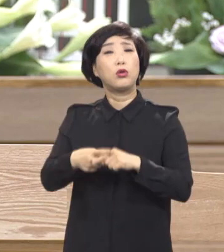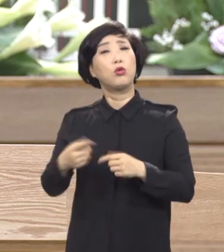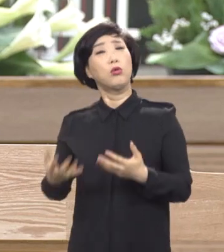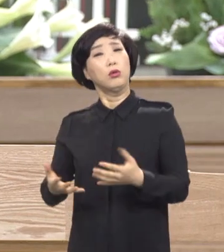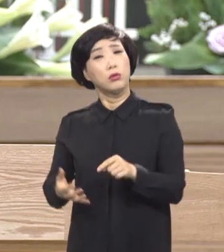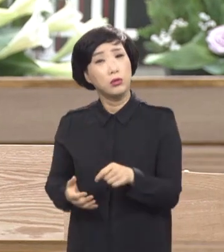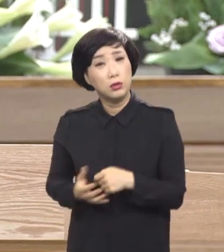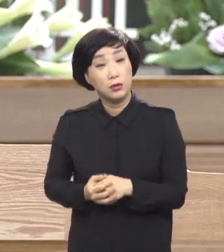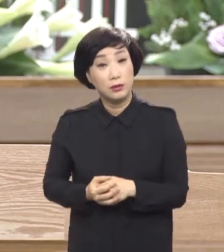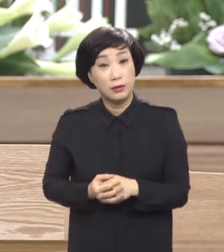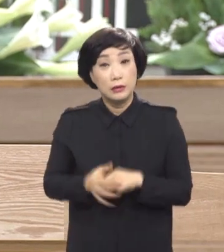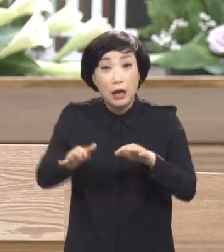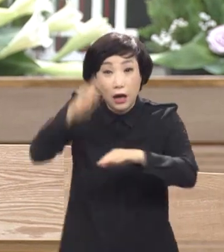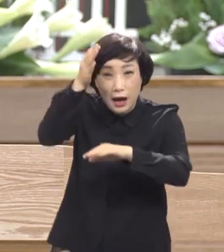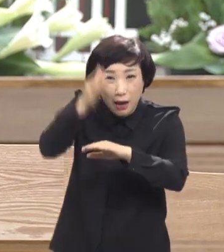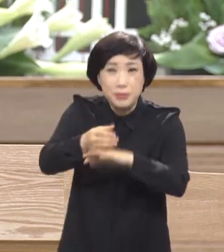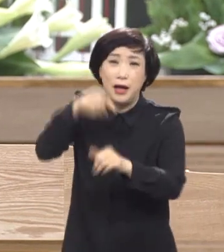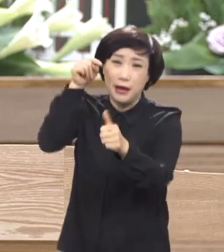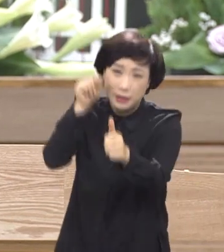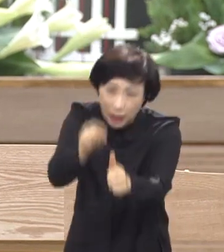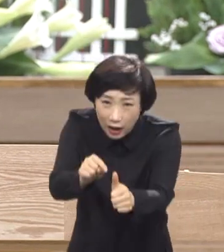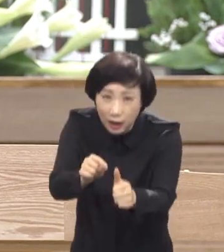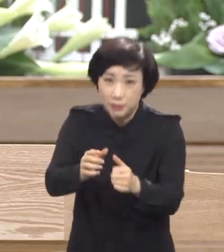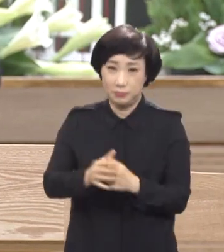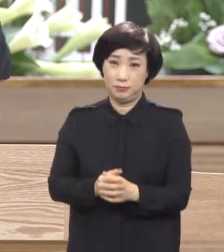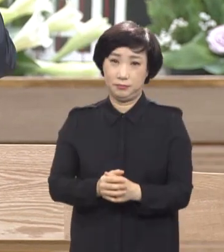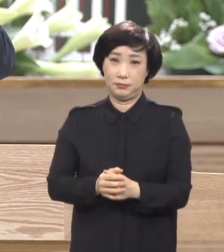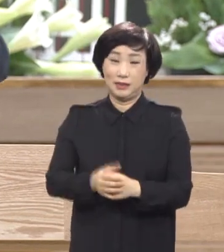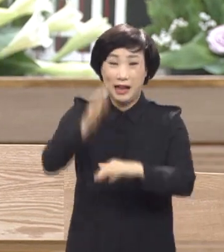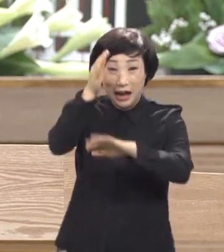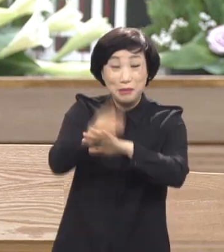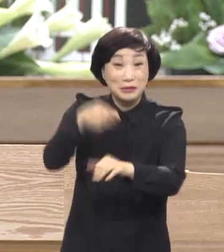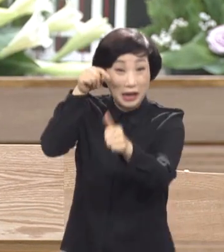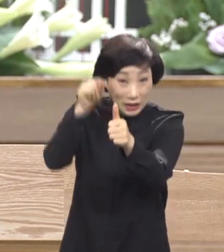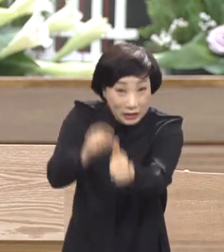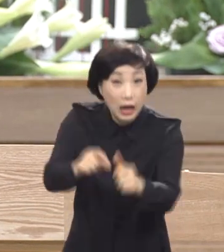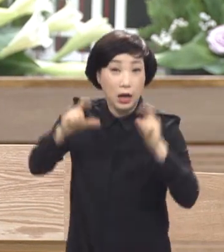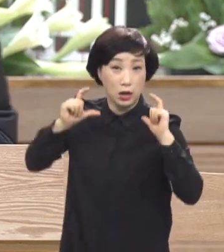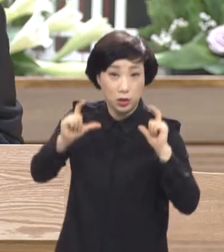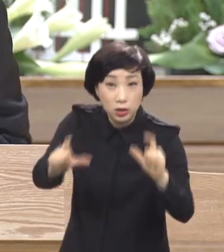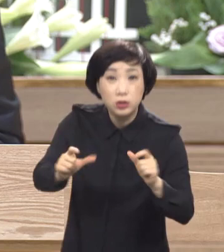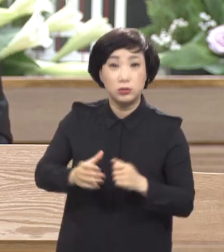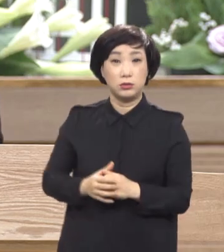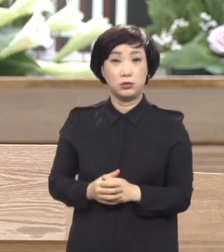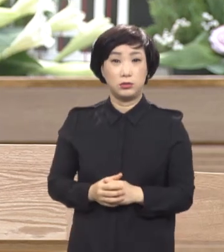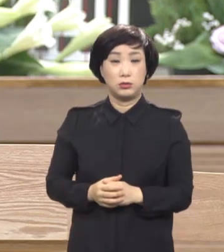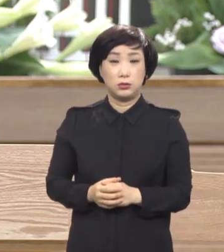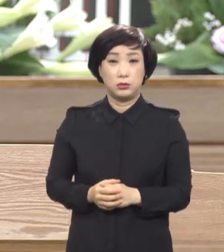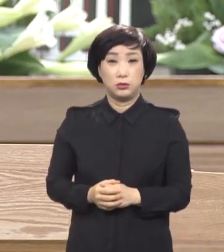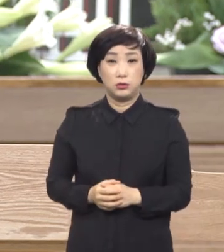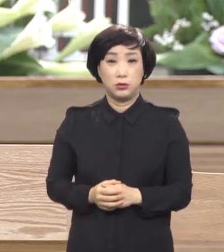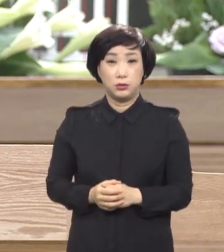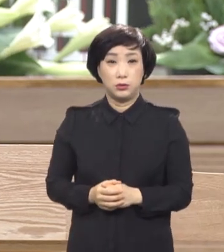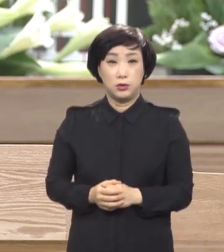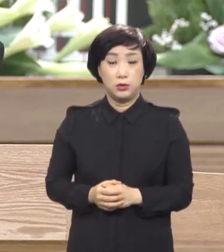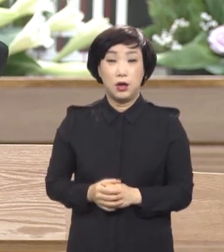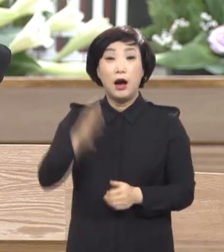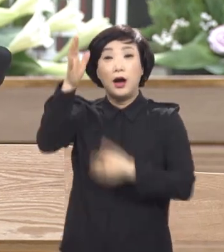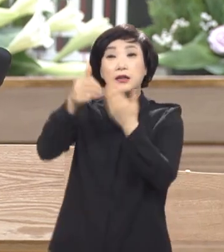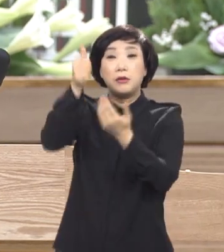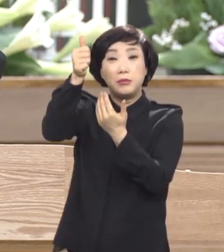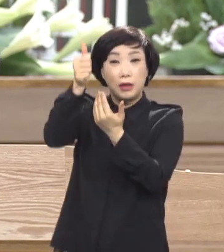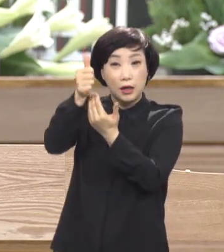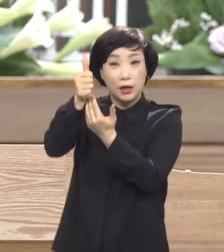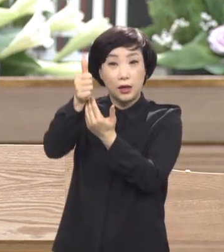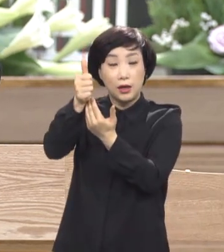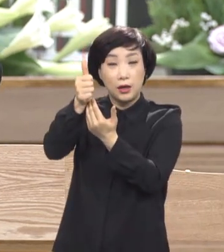그래서 감사해라 감사해라 그래서 하나님 앞에